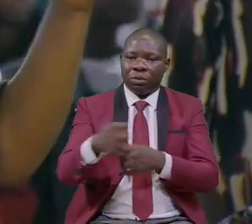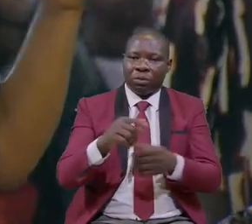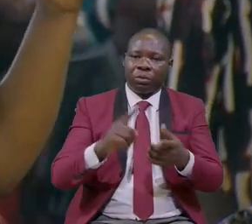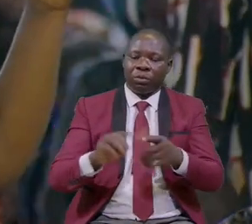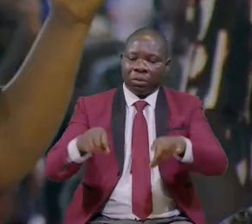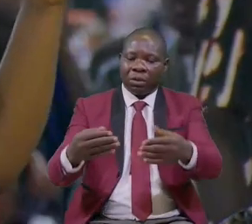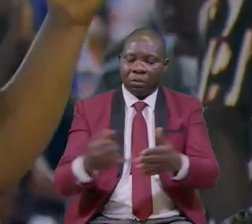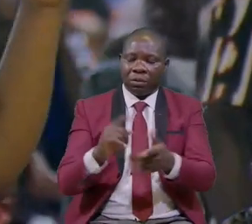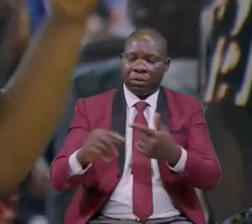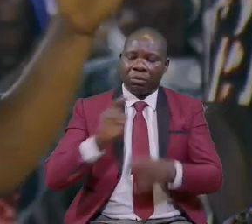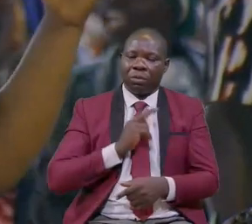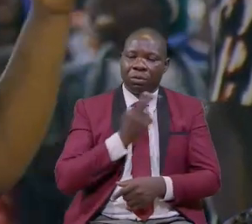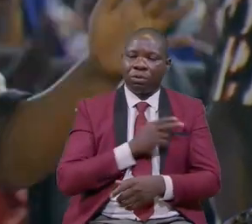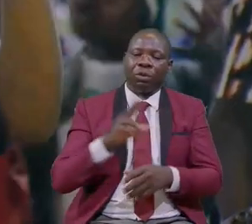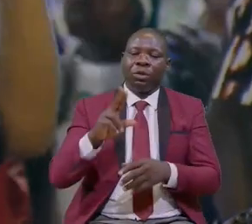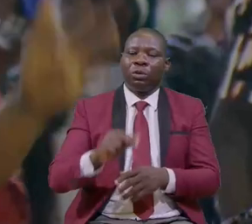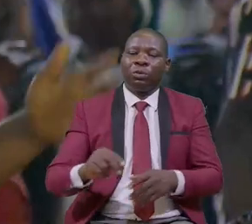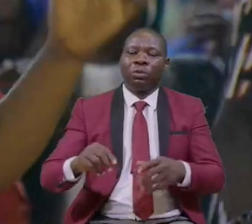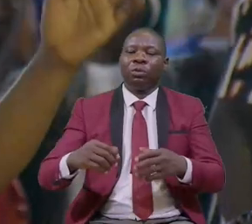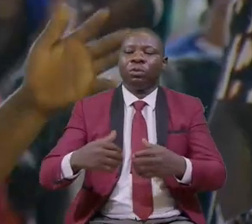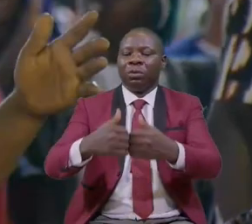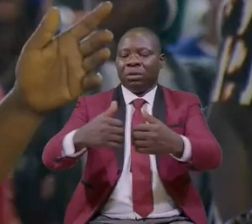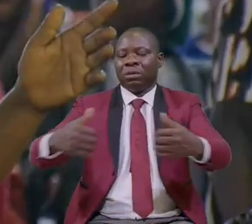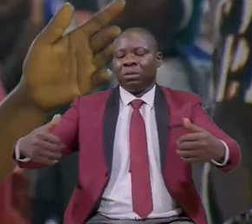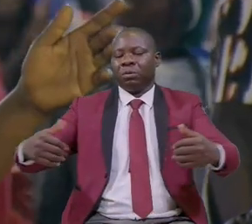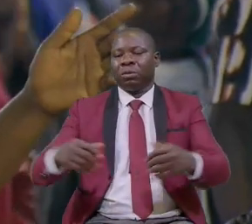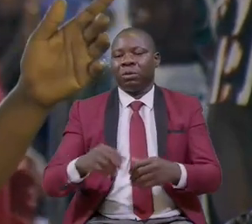nous livrer ça, sans exception,